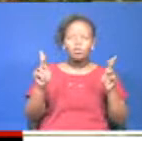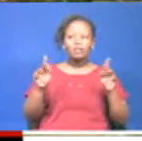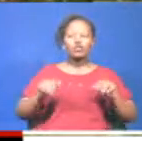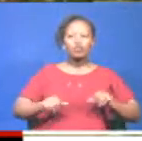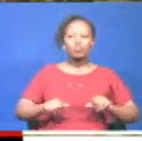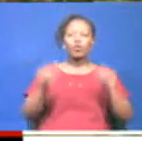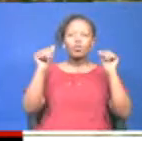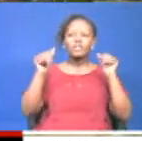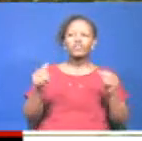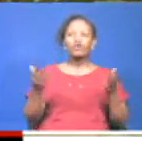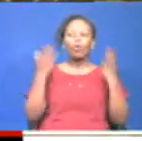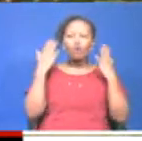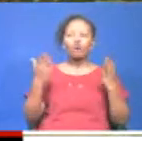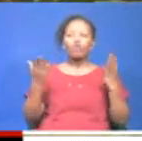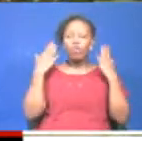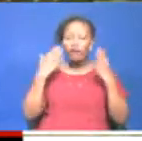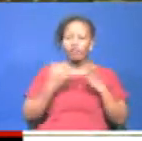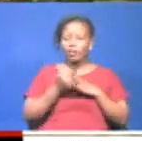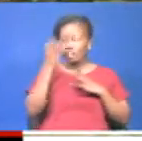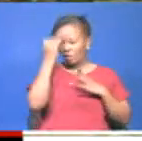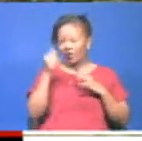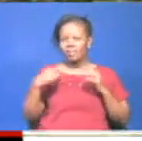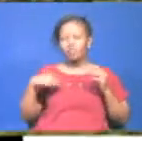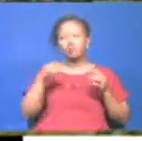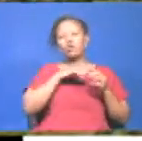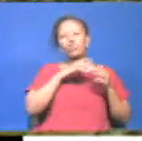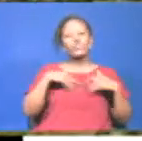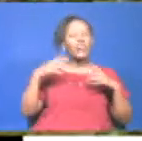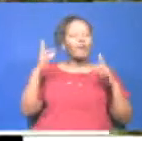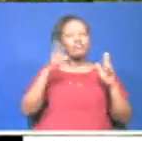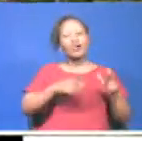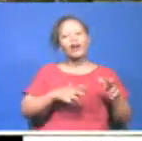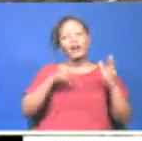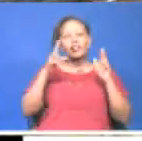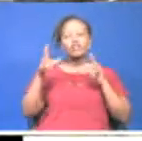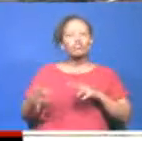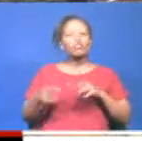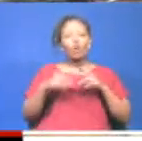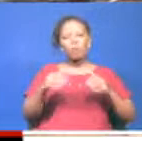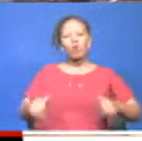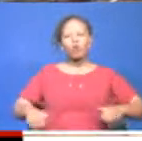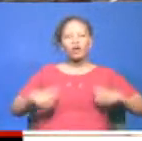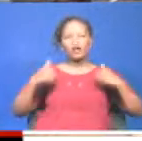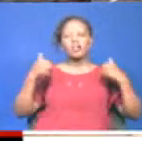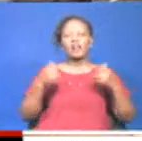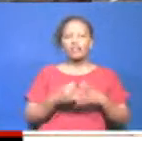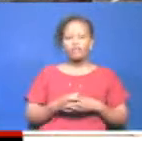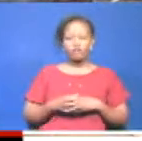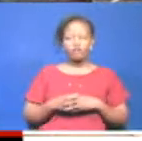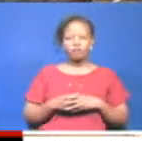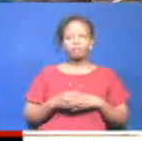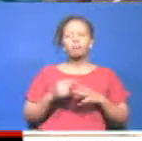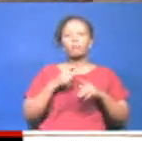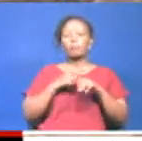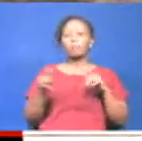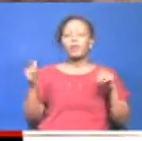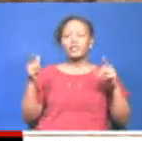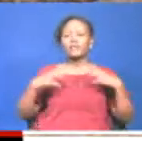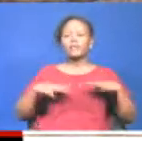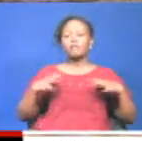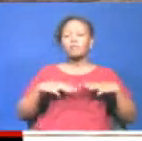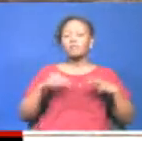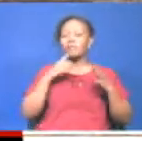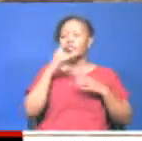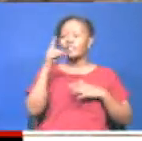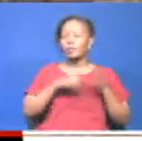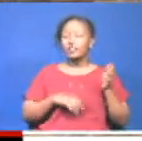wakati ili turudi ile maisha ya kawaida tulikuwa naso. However, the residents say that it has been difficult